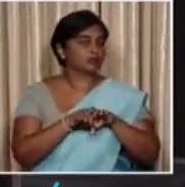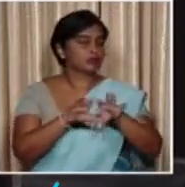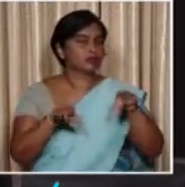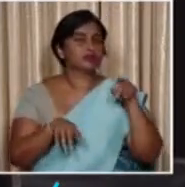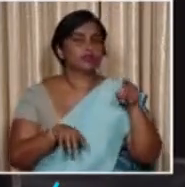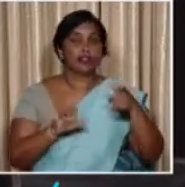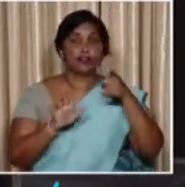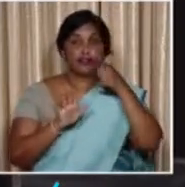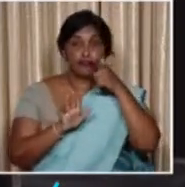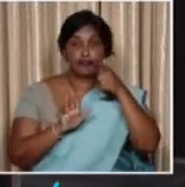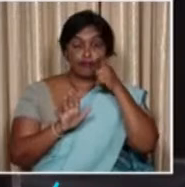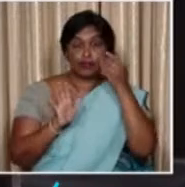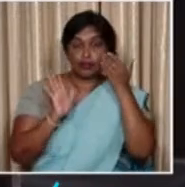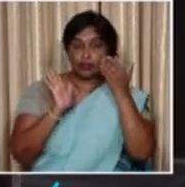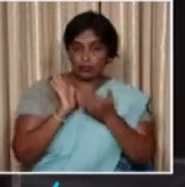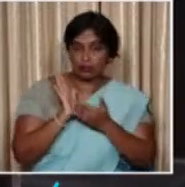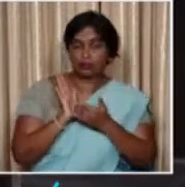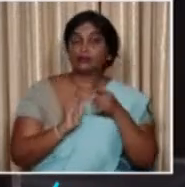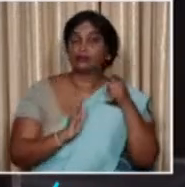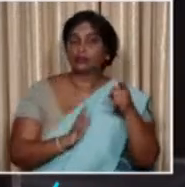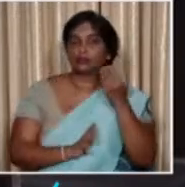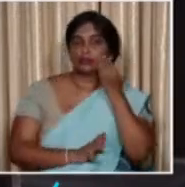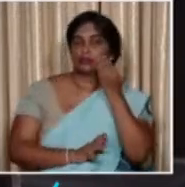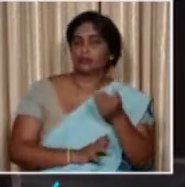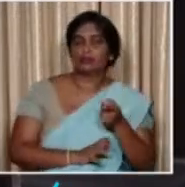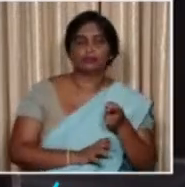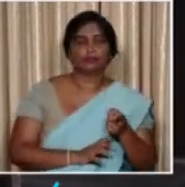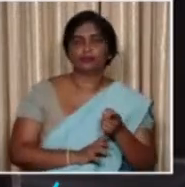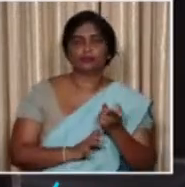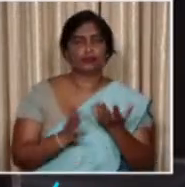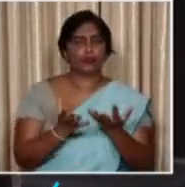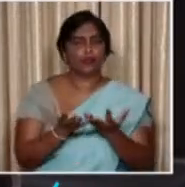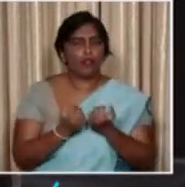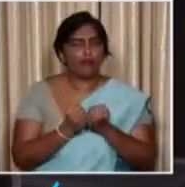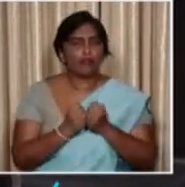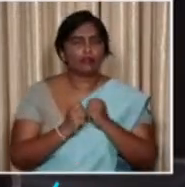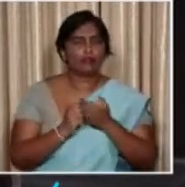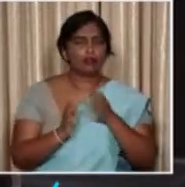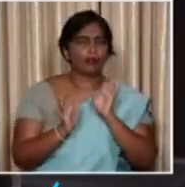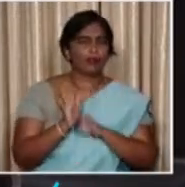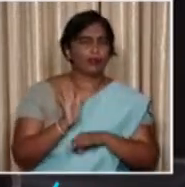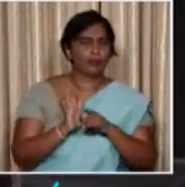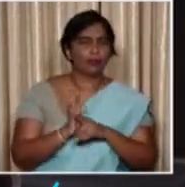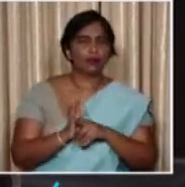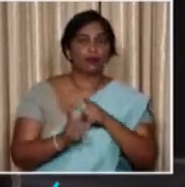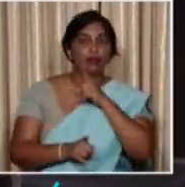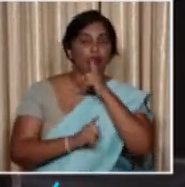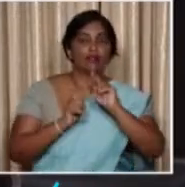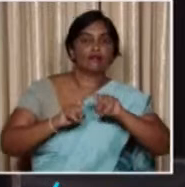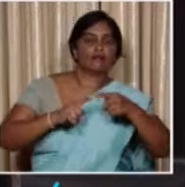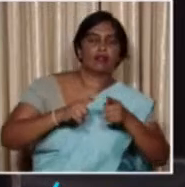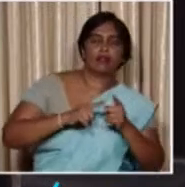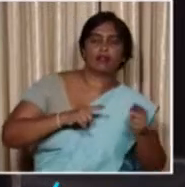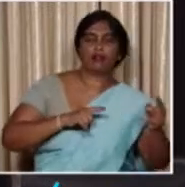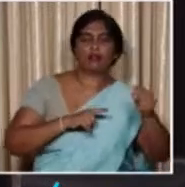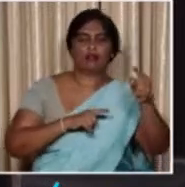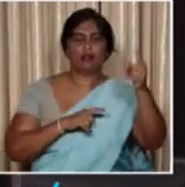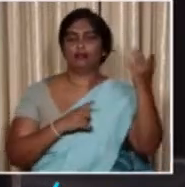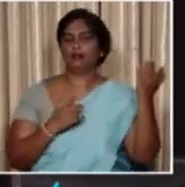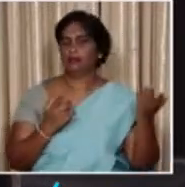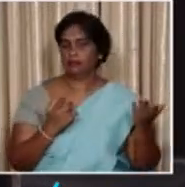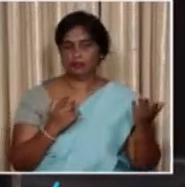සමාජගත වෙලා තියෙන වීඩියෝ දැක්කහම ඒකේ පේනවා අවශ්‍ය කාරණා මග අරලා කතා කරන්නේ කොහෙද යන්නේ මල්ලේපොල්